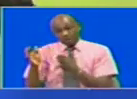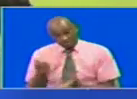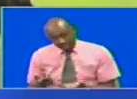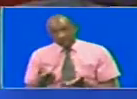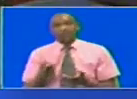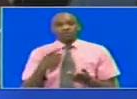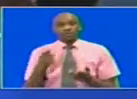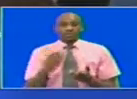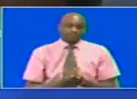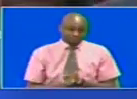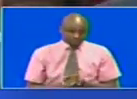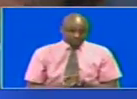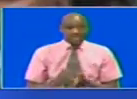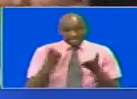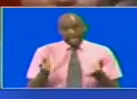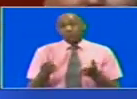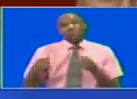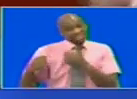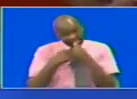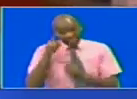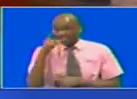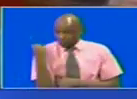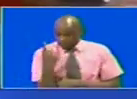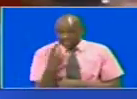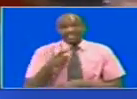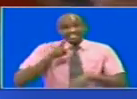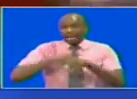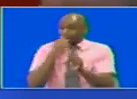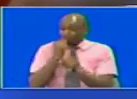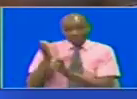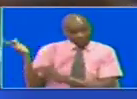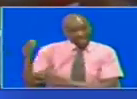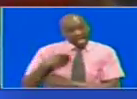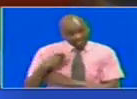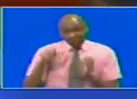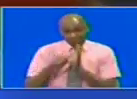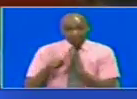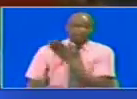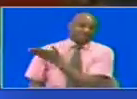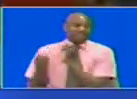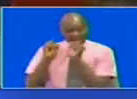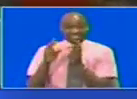with the electorate. Hiyo si changamoto tu. Kazini pia nakumbana nazo kwa kiasi chake.